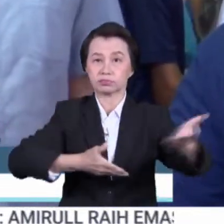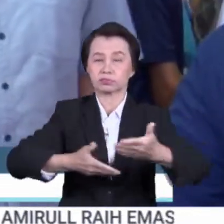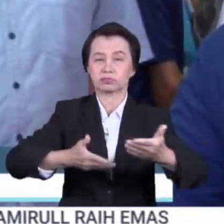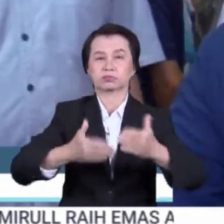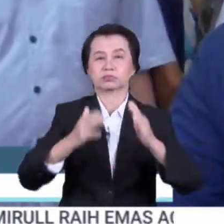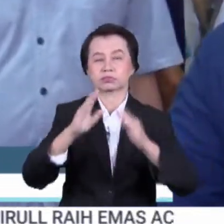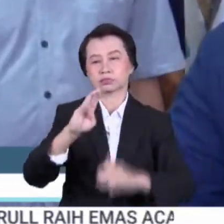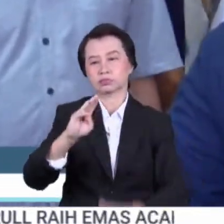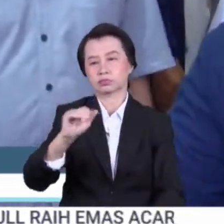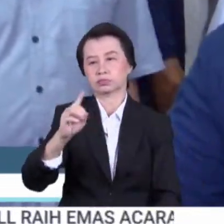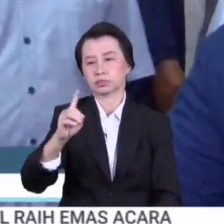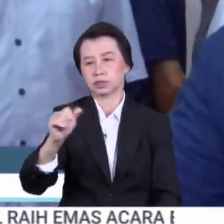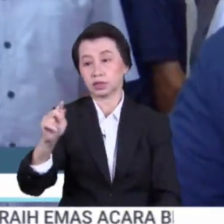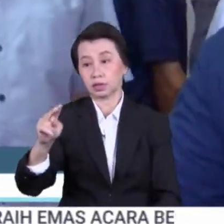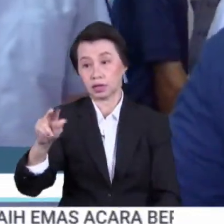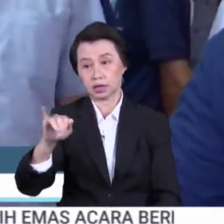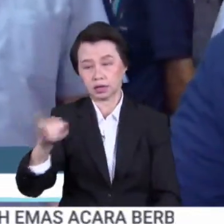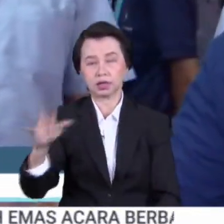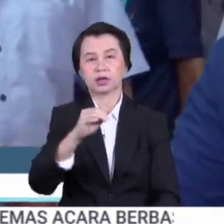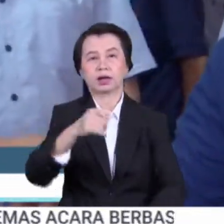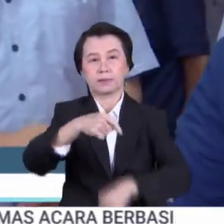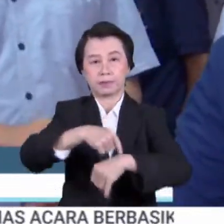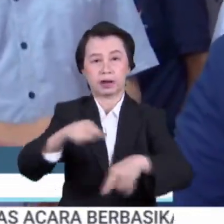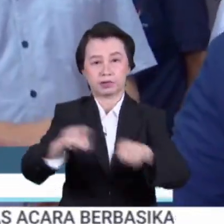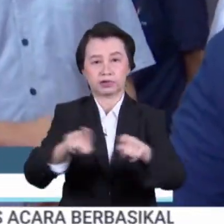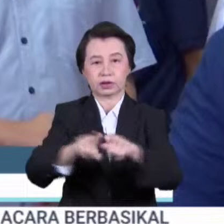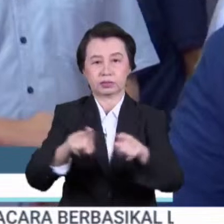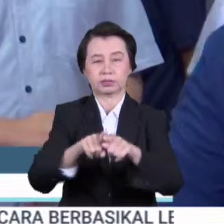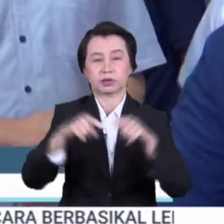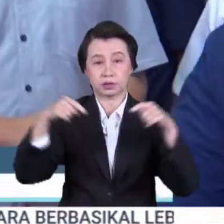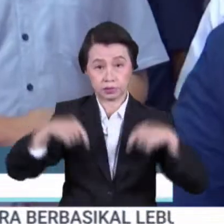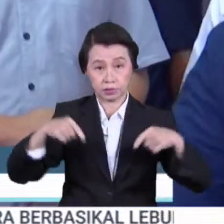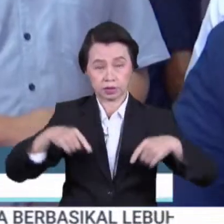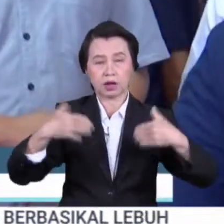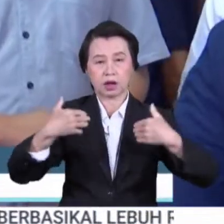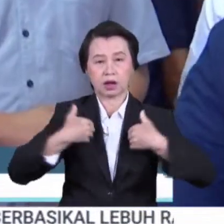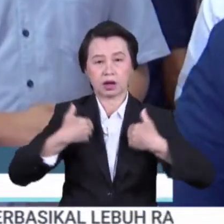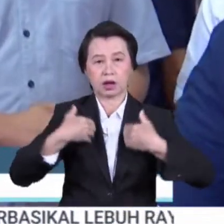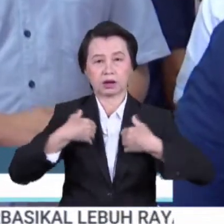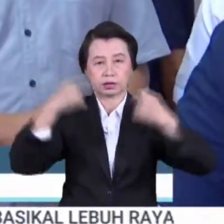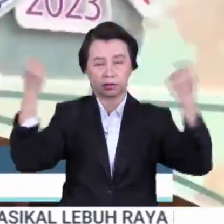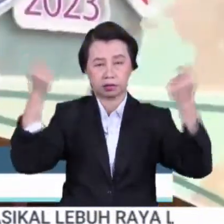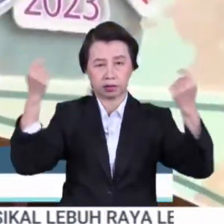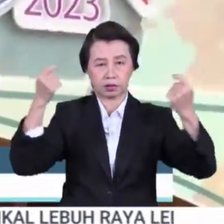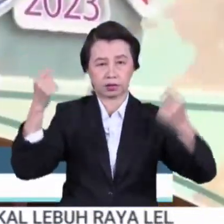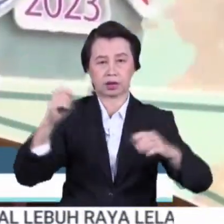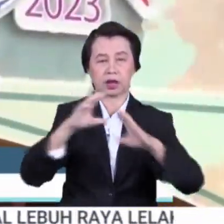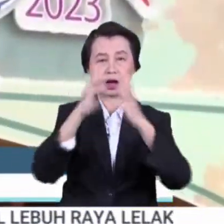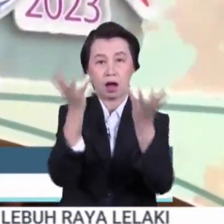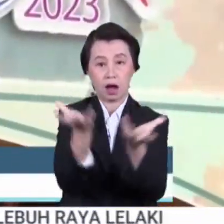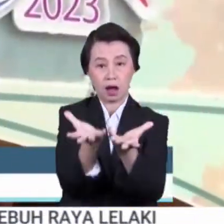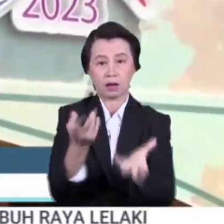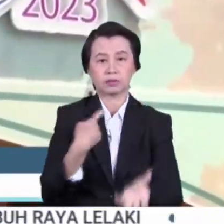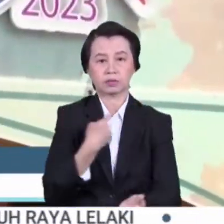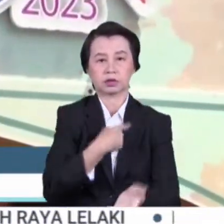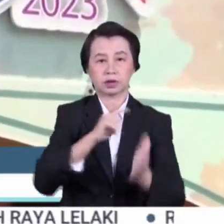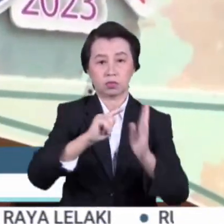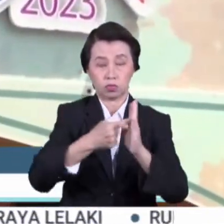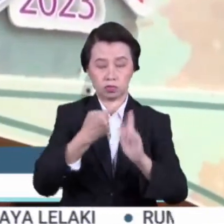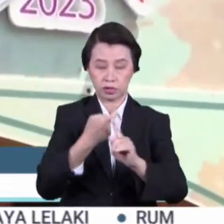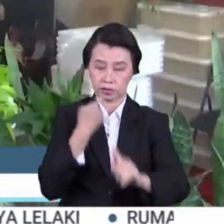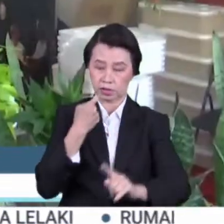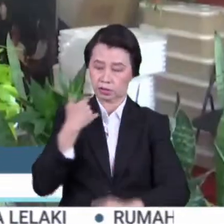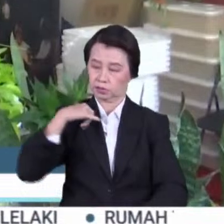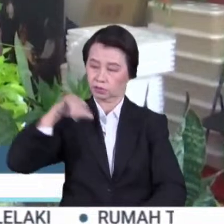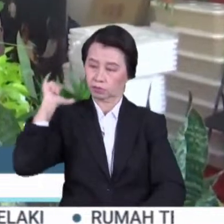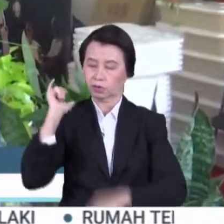tersebut. Dan pada masa yang sama, kami di NRECC kita mengadakan Karnival Alam kita yang bermula dari semalam